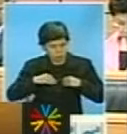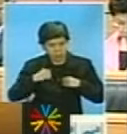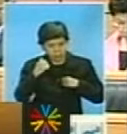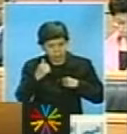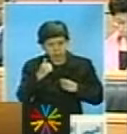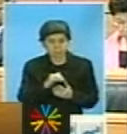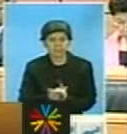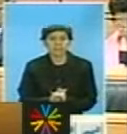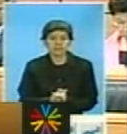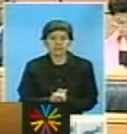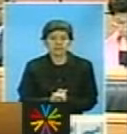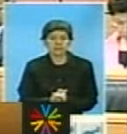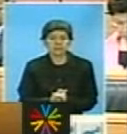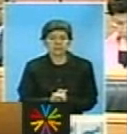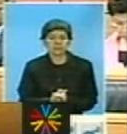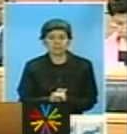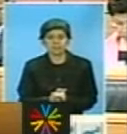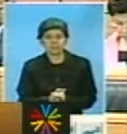พร้อมใจ